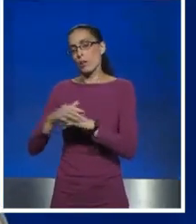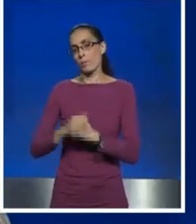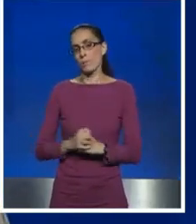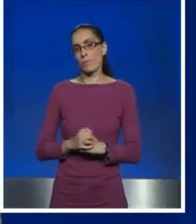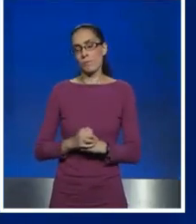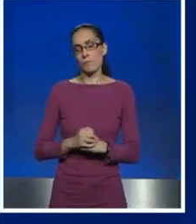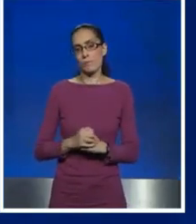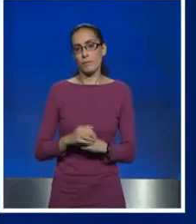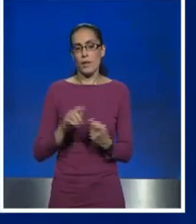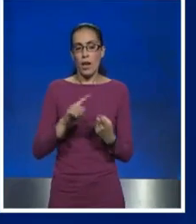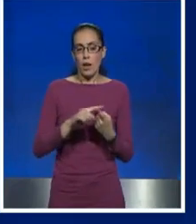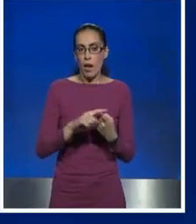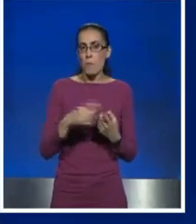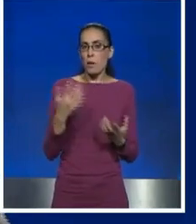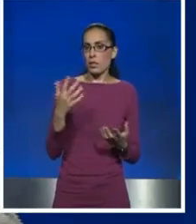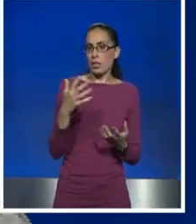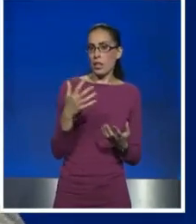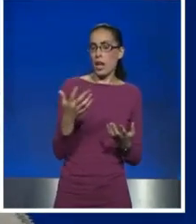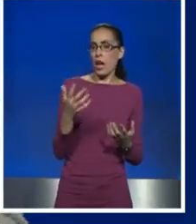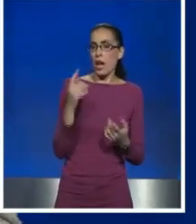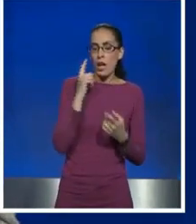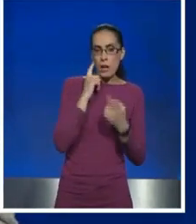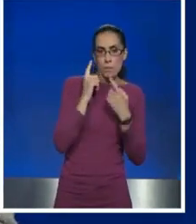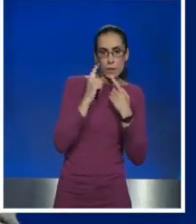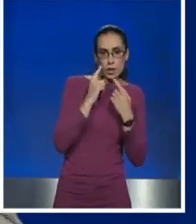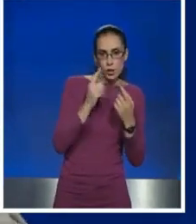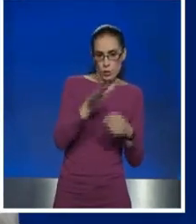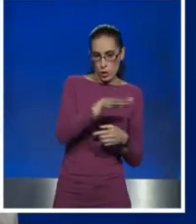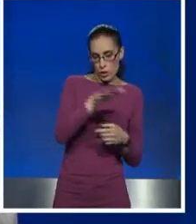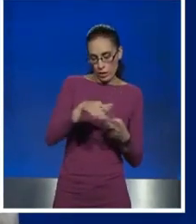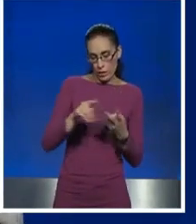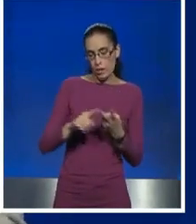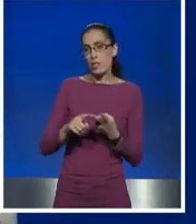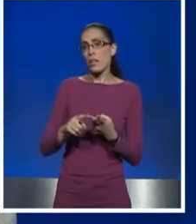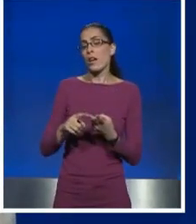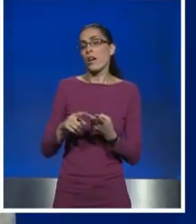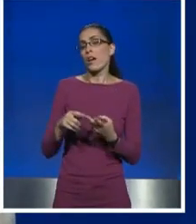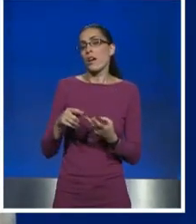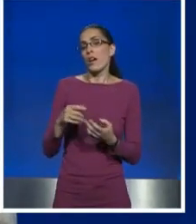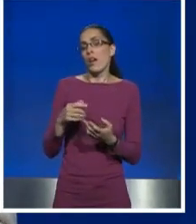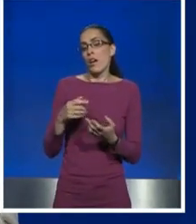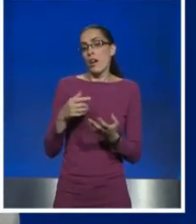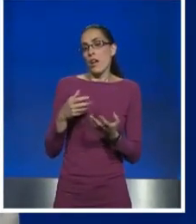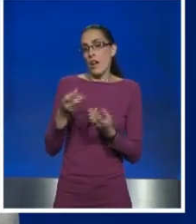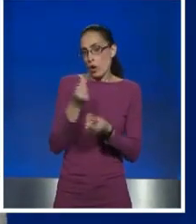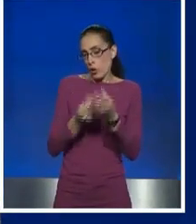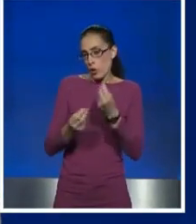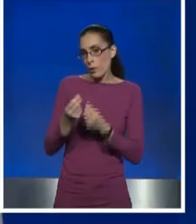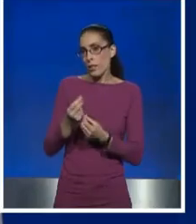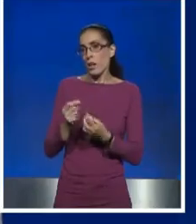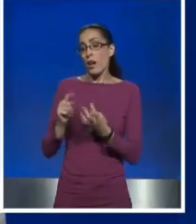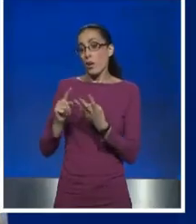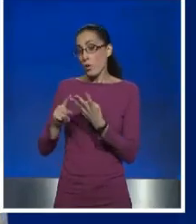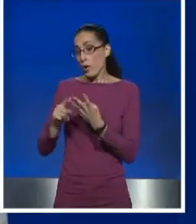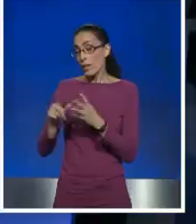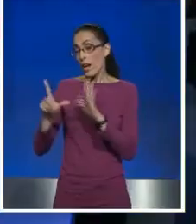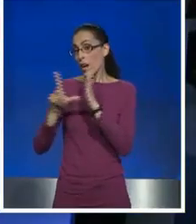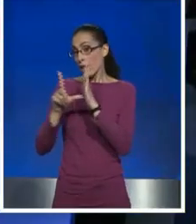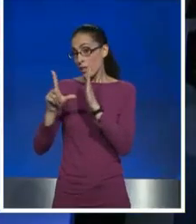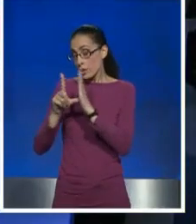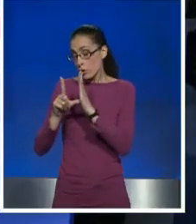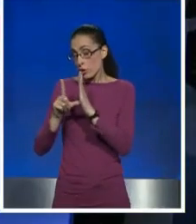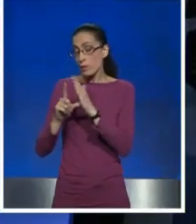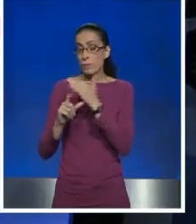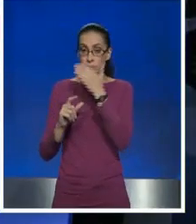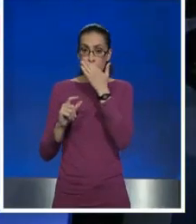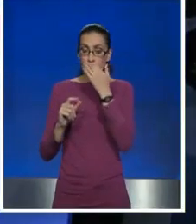citizenship, apparti l-ekonomija, hemm ukoll il-qafas legali li toffrinna l-Ewropa, dak il-qafas legali ta' minimum